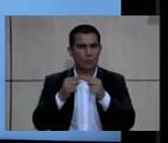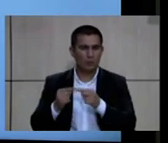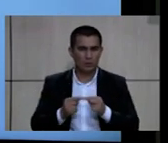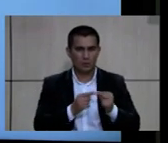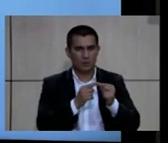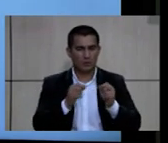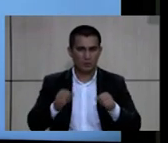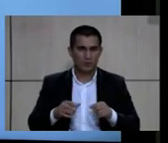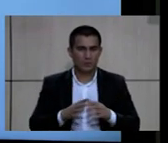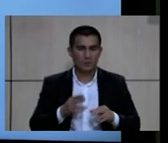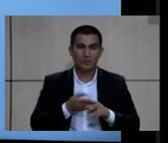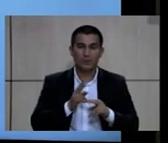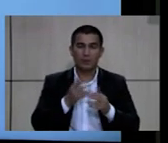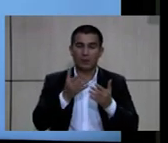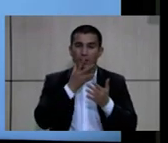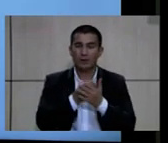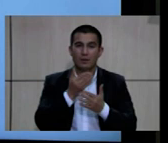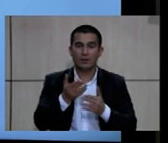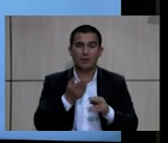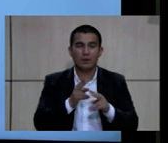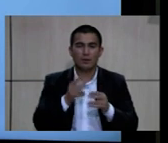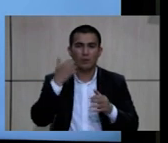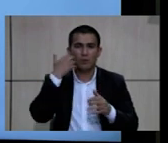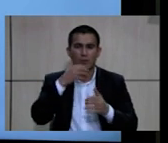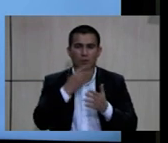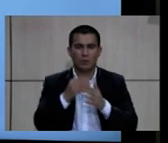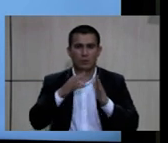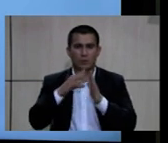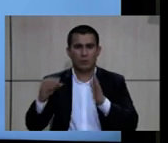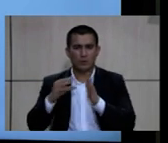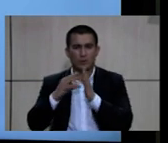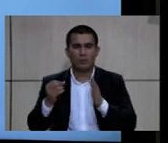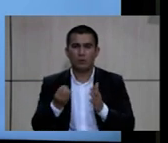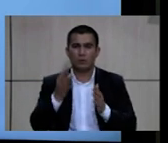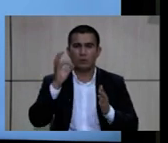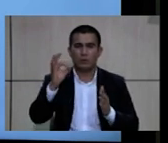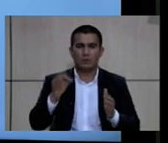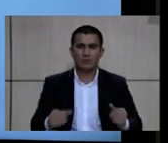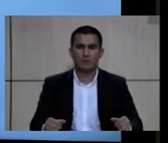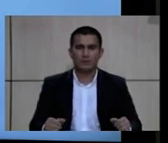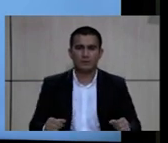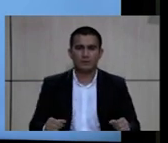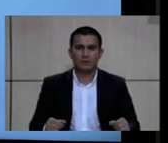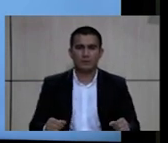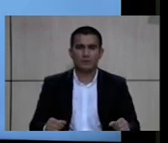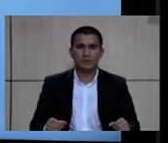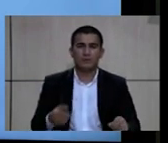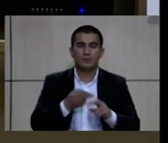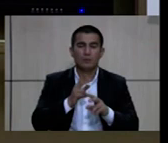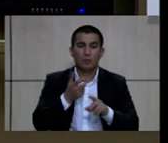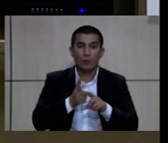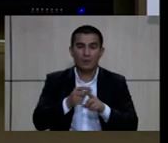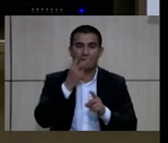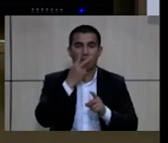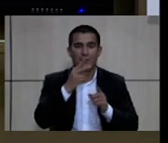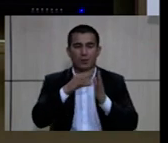u holda uning o'tkir burchaklari necha gradus? Ya'ni ikkita o'tkir burchagi